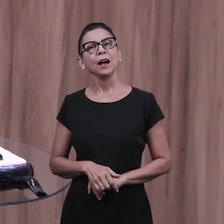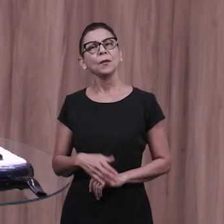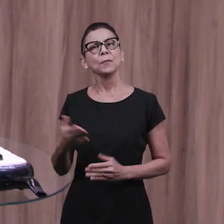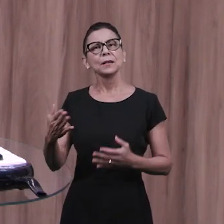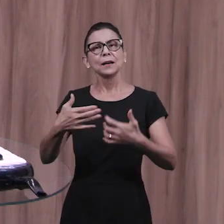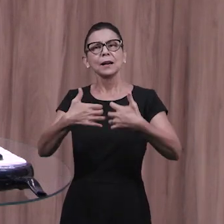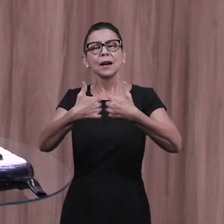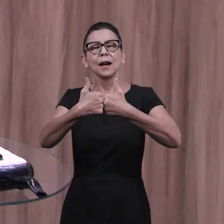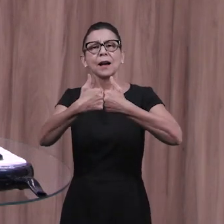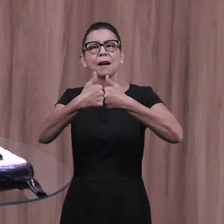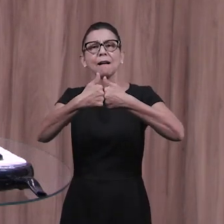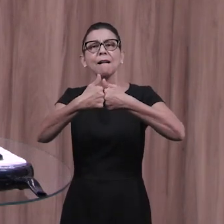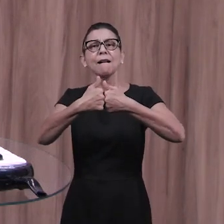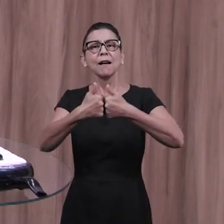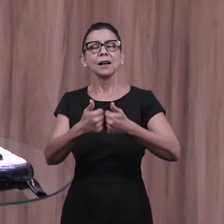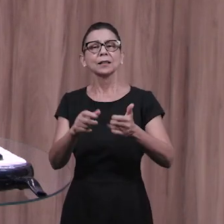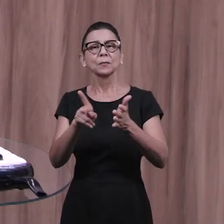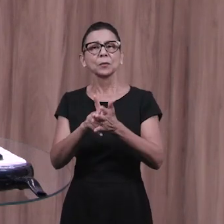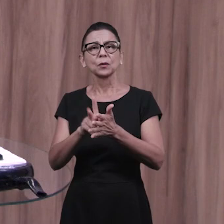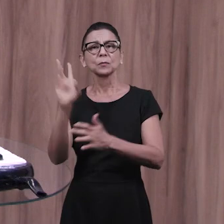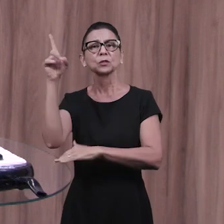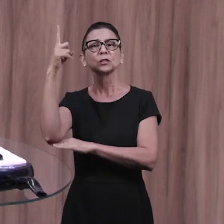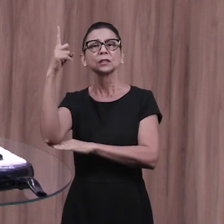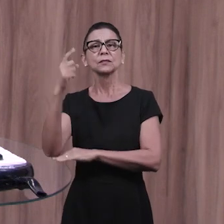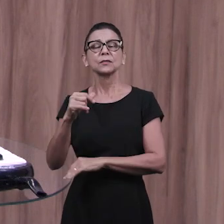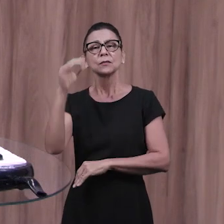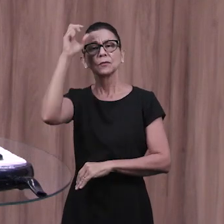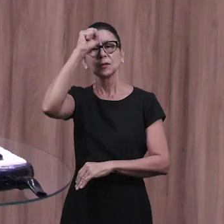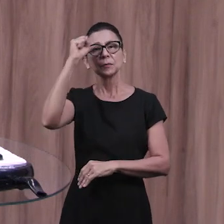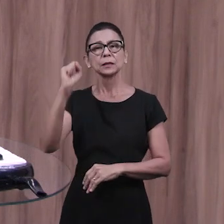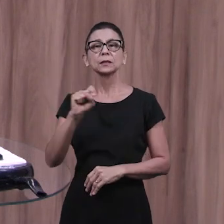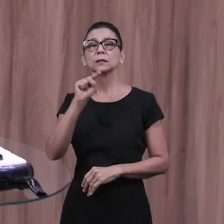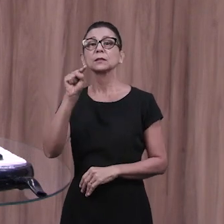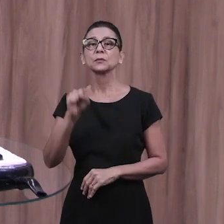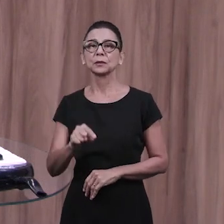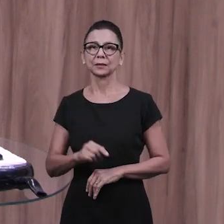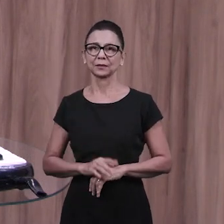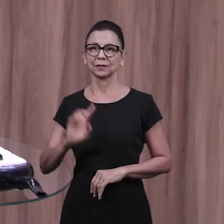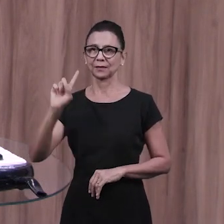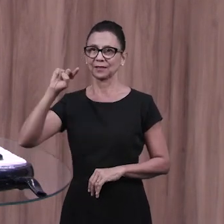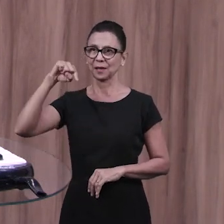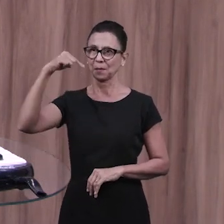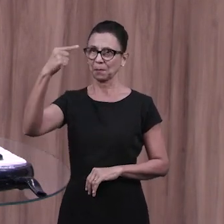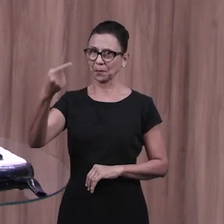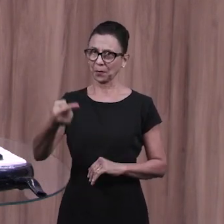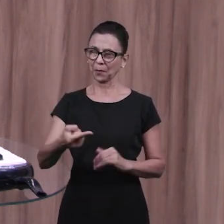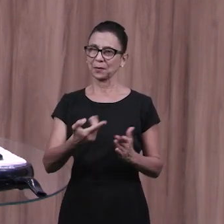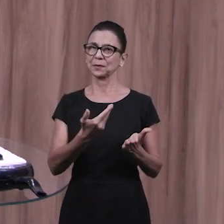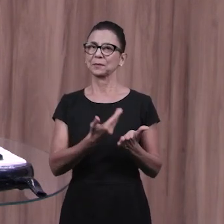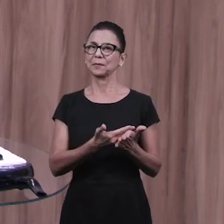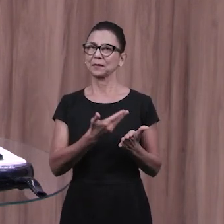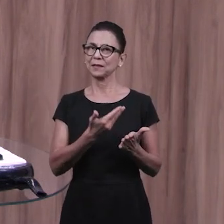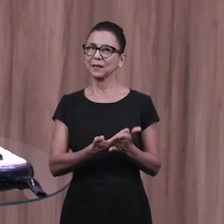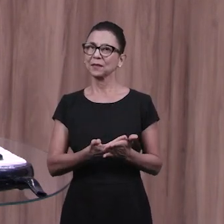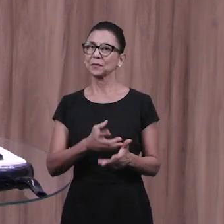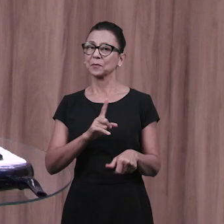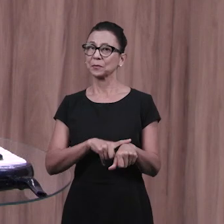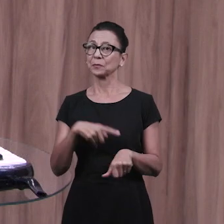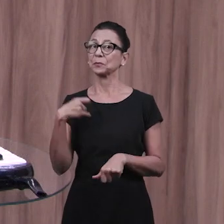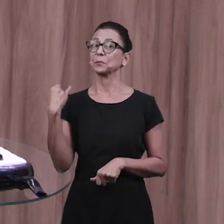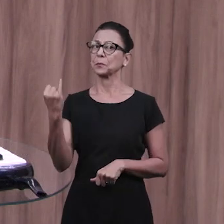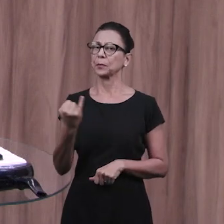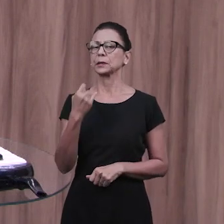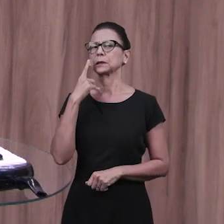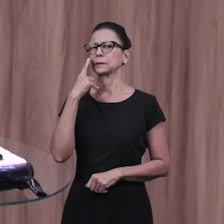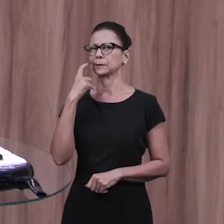sous l'harpe de David la prochaine étude? Ce moment sera très important et